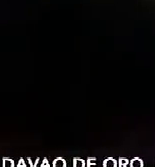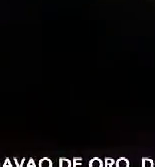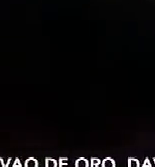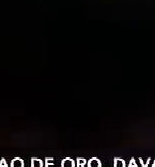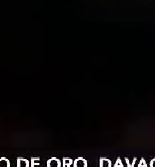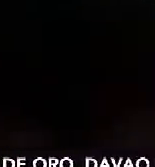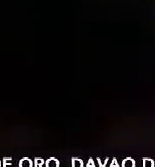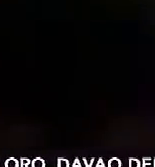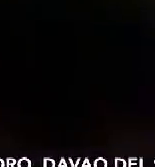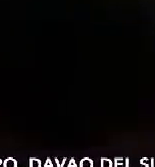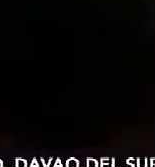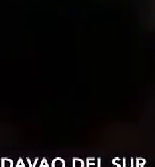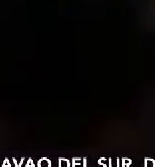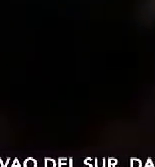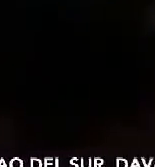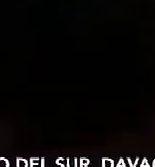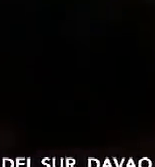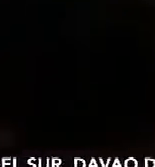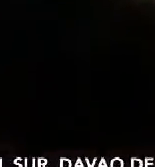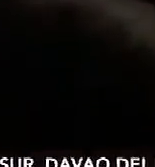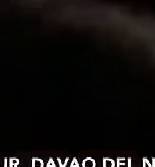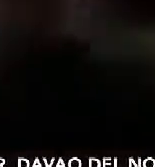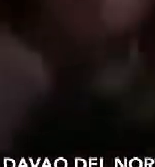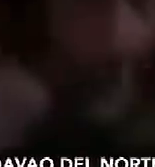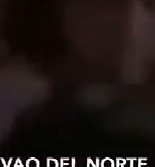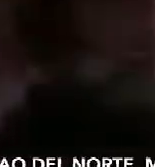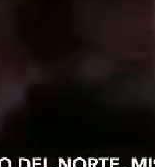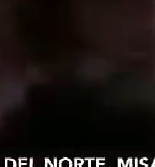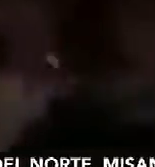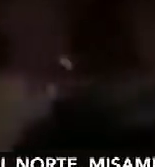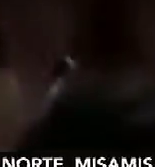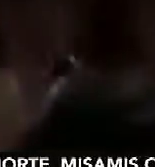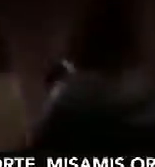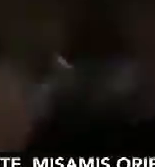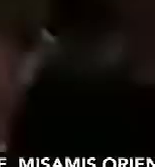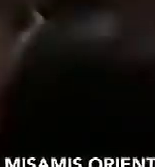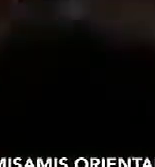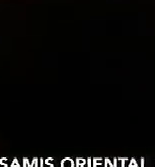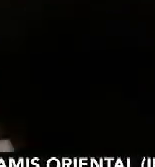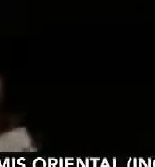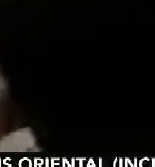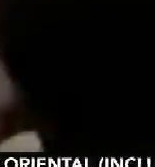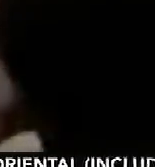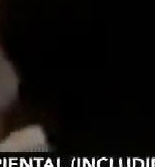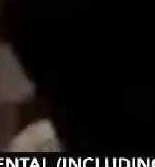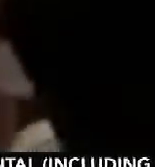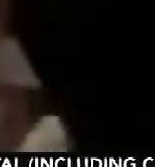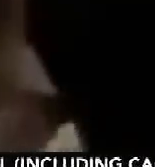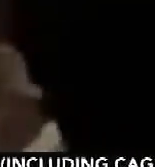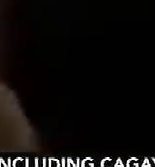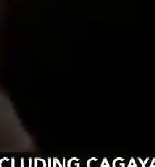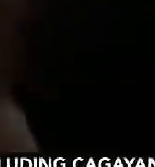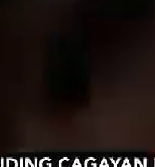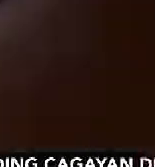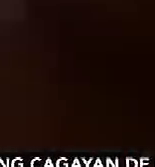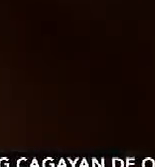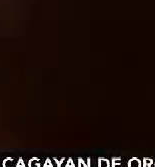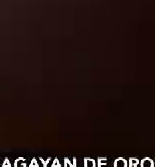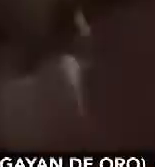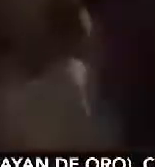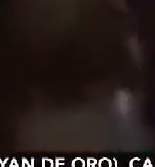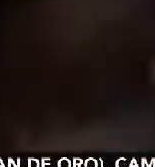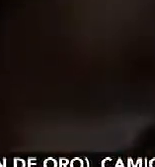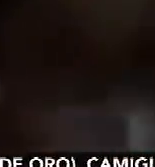Avenue, malapit sa kanto ng Ayala Avenue kung saan nakikita ninyo sa aking likuran ay marami pa rin yung